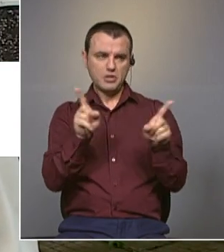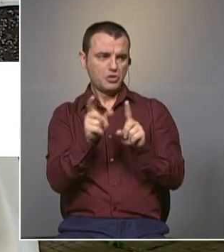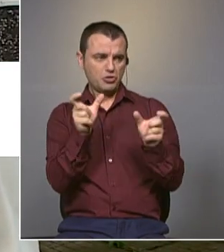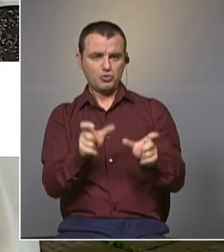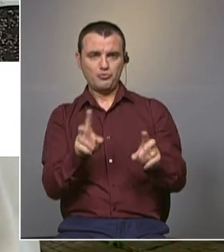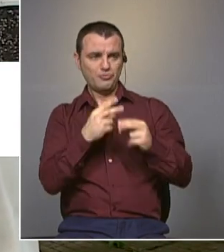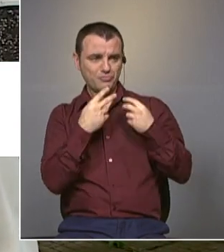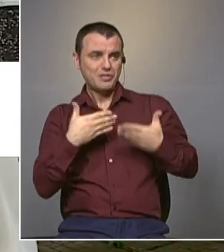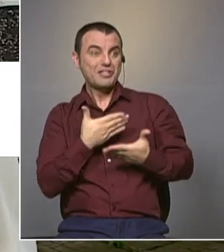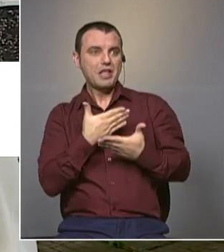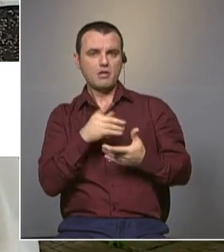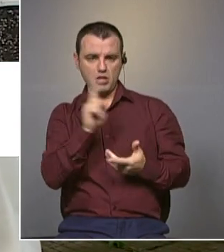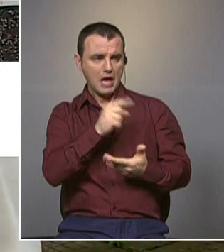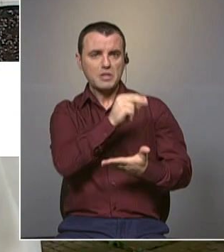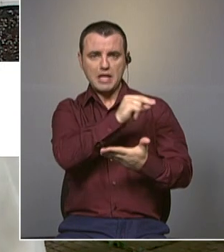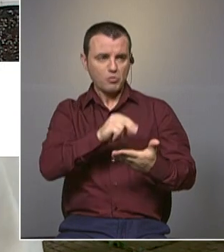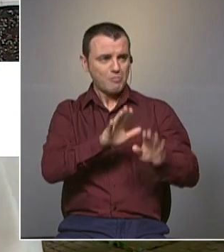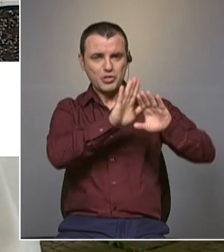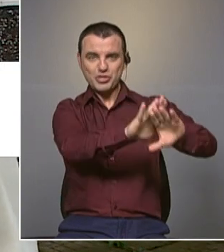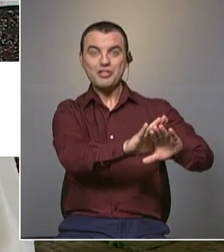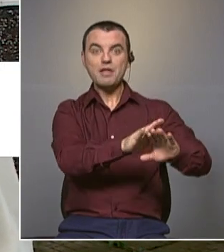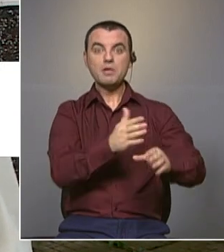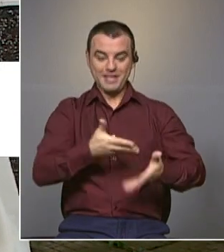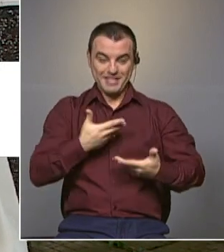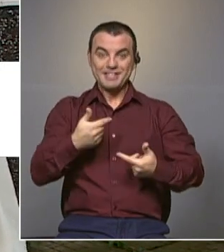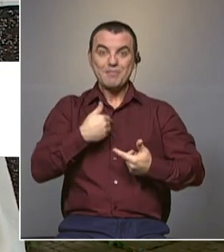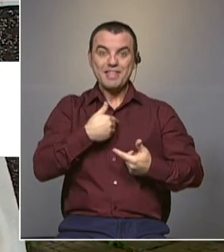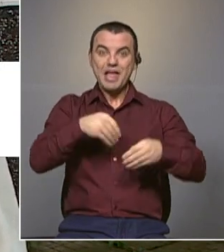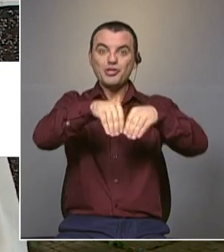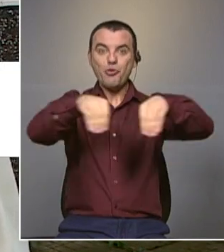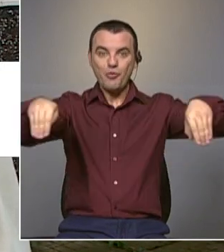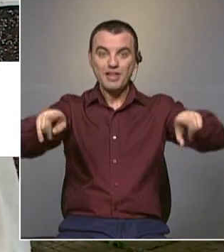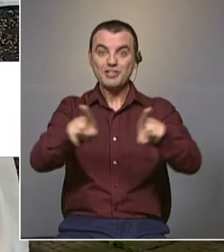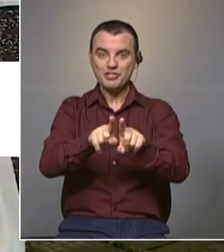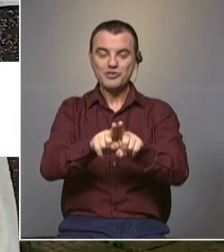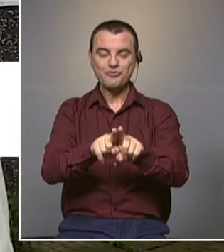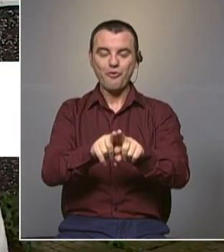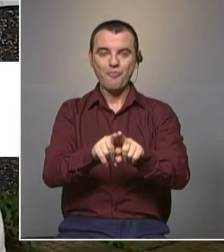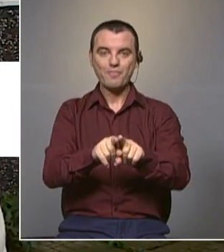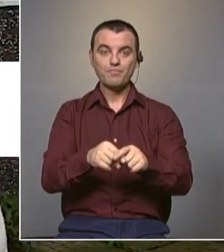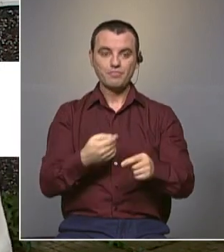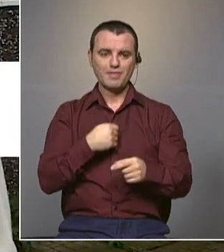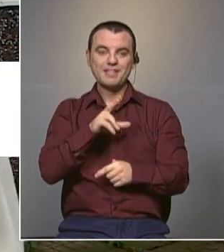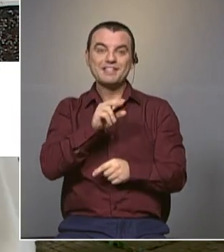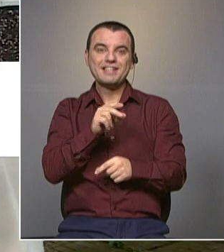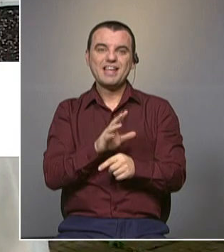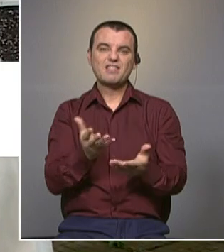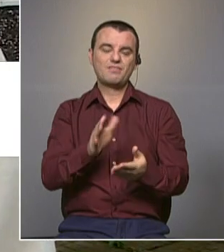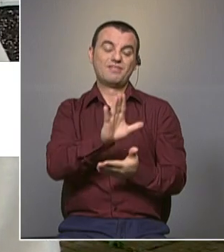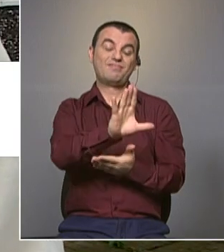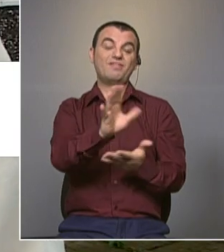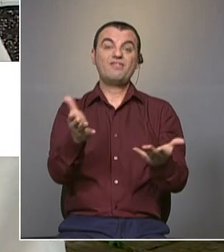да пишеш на тебе тук по стените. Искам и на нас да напишеш. Ма викам, те стените ни ви са